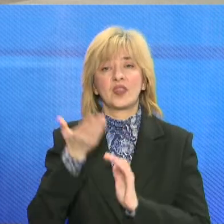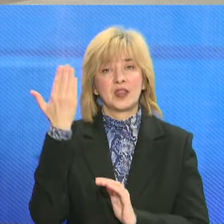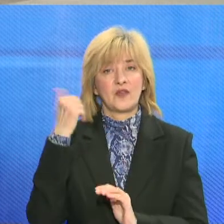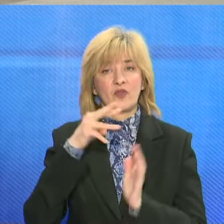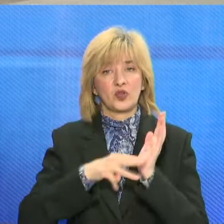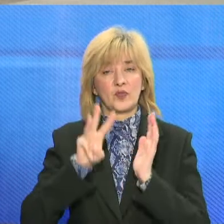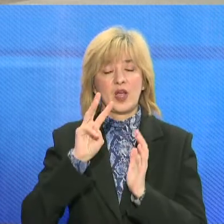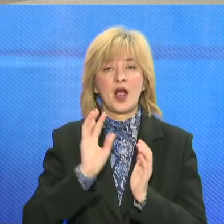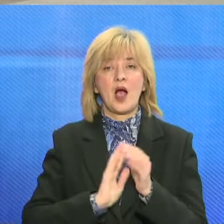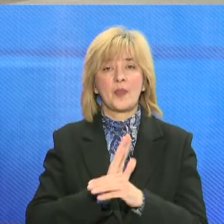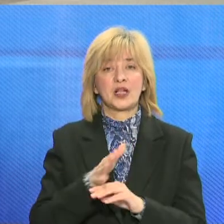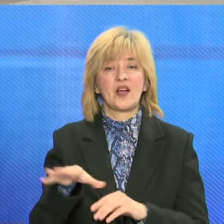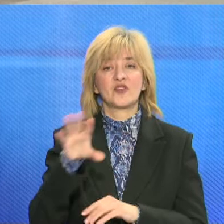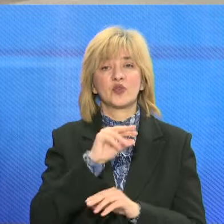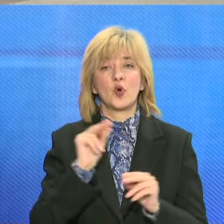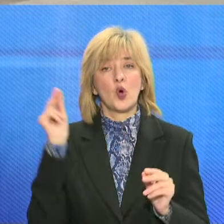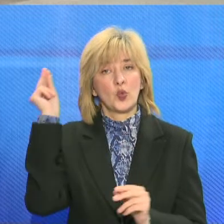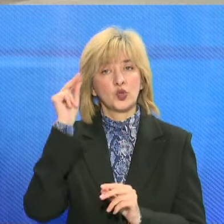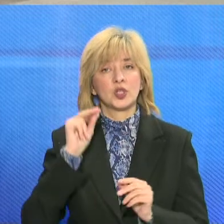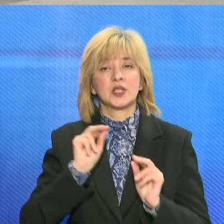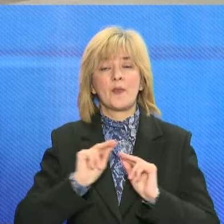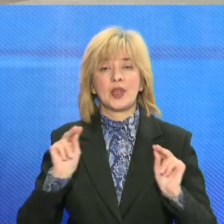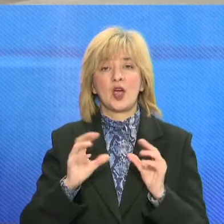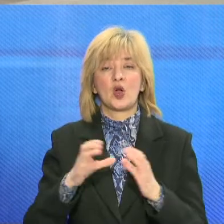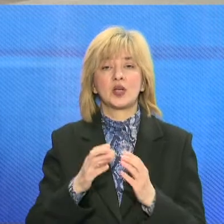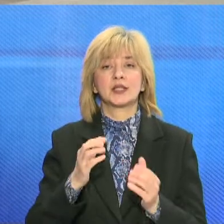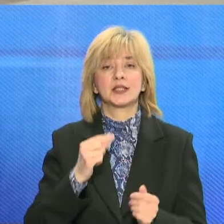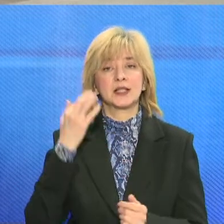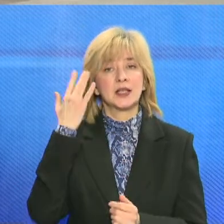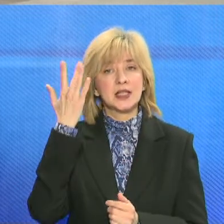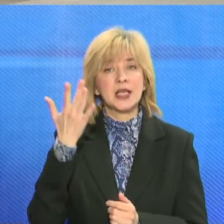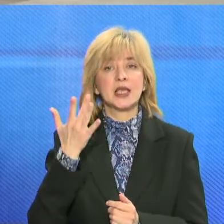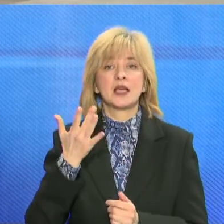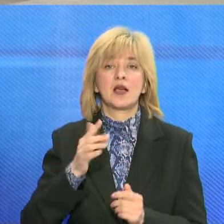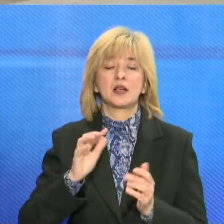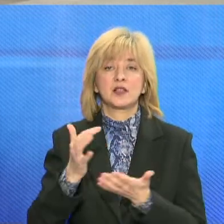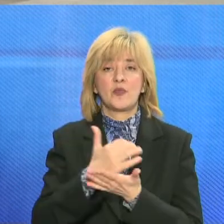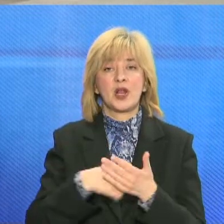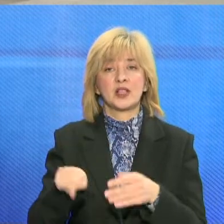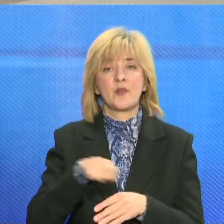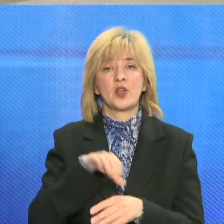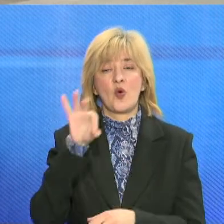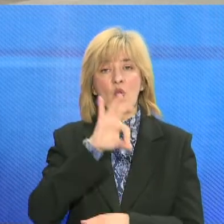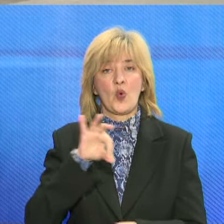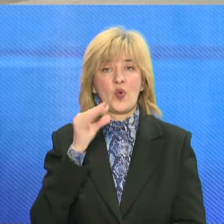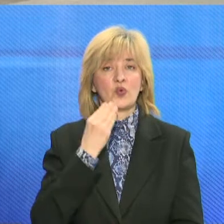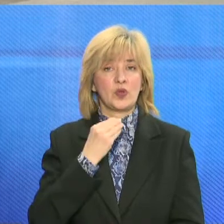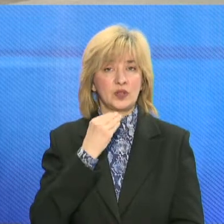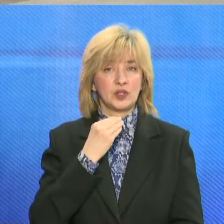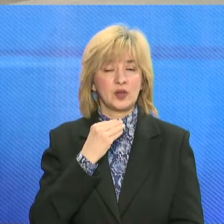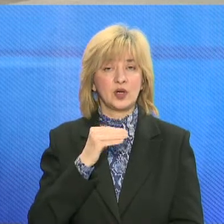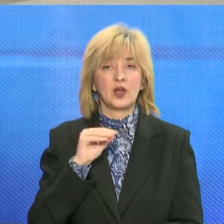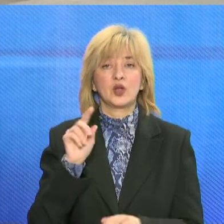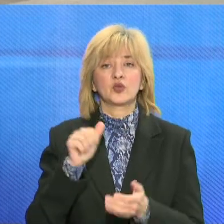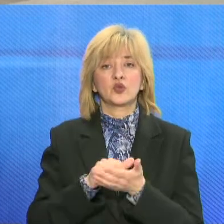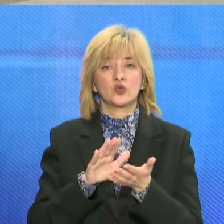Петрович обратился ко всему ученическому педагогическому коллективу с идеей собирать материалы о Феликсе Эдмундовиче с учетом того, что школа была построена